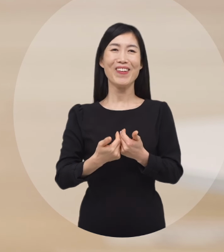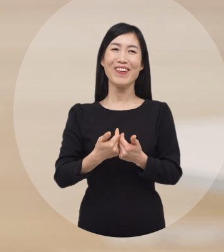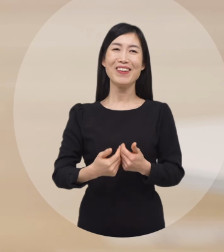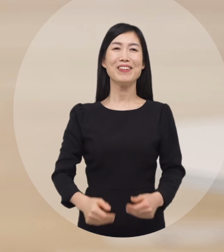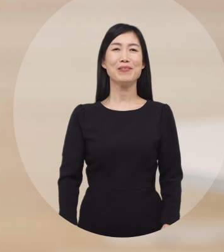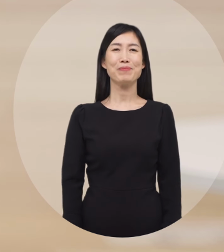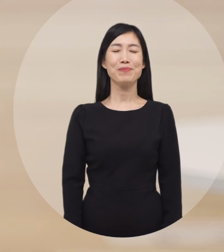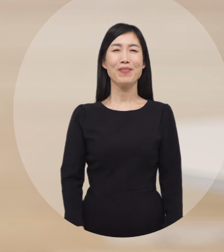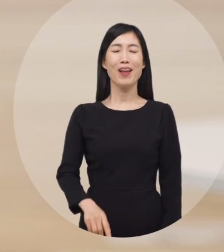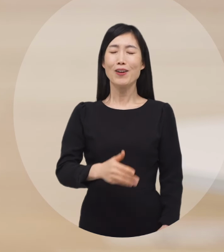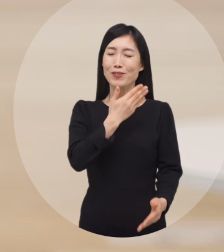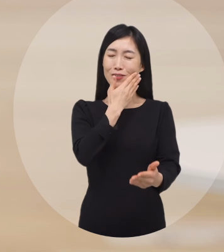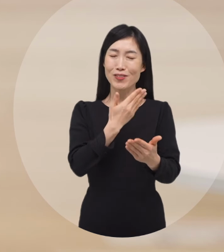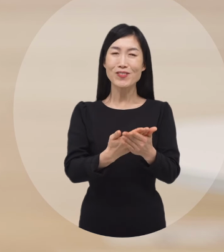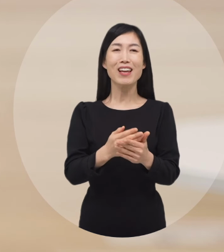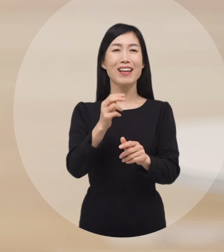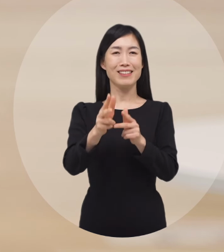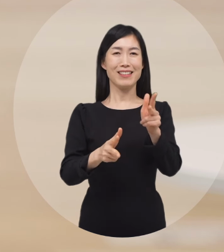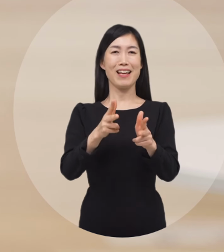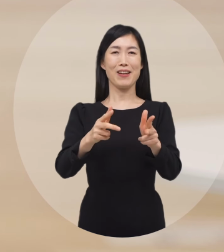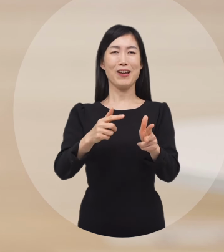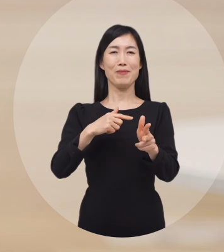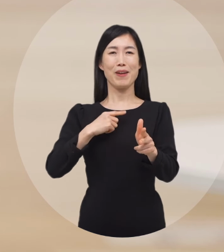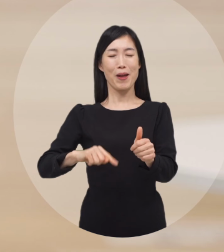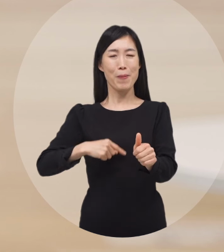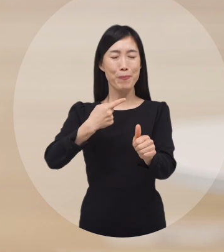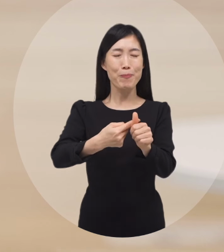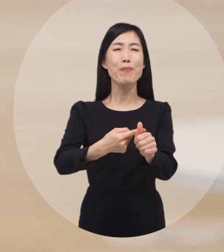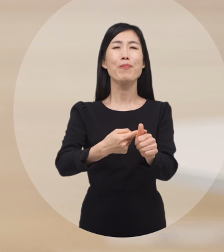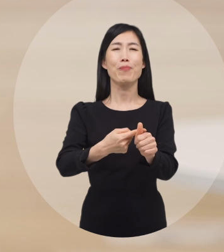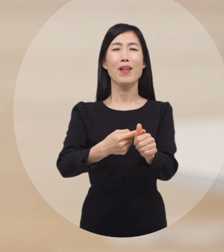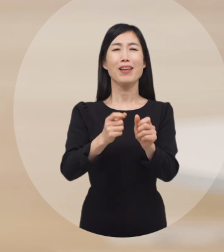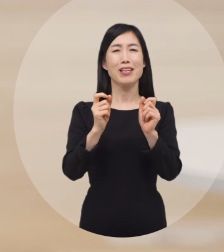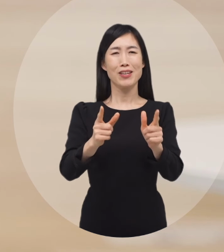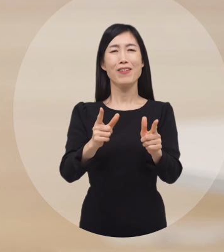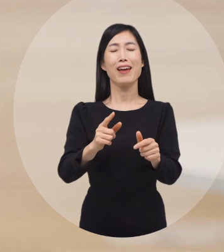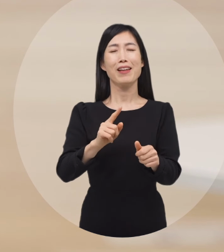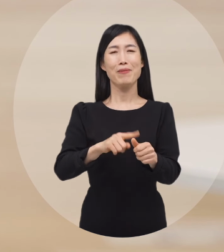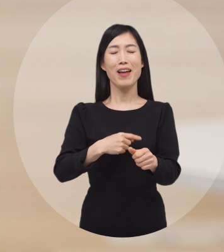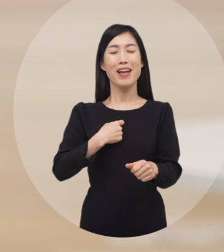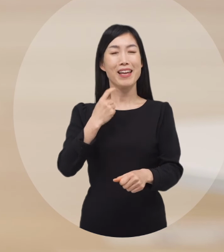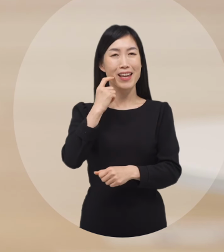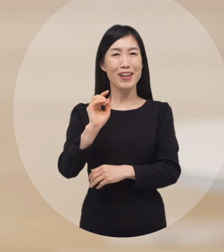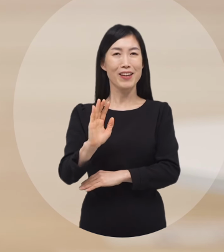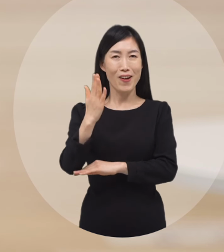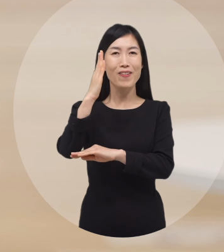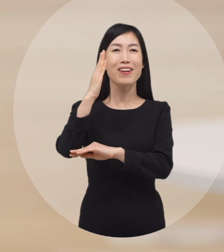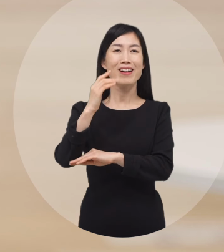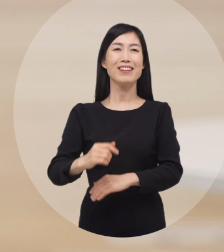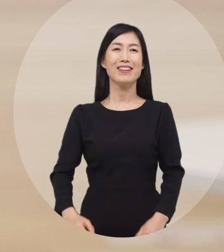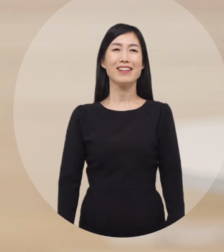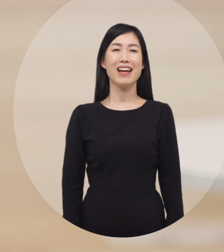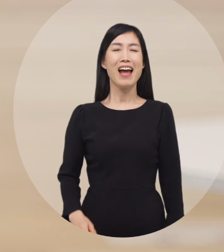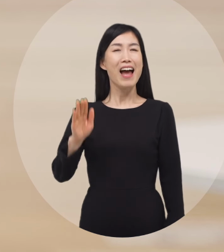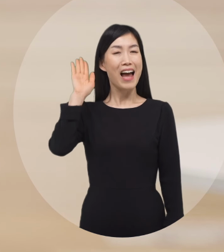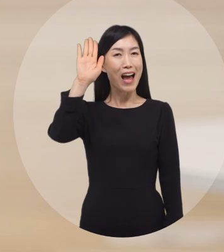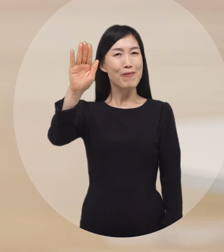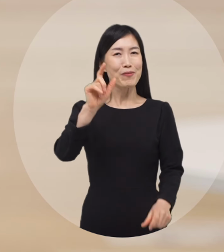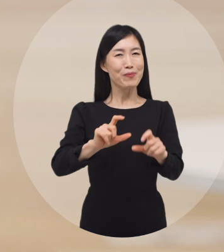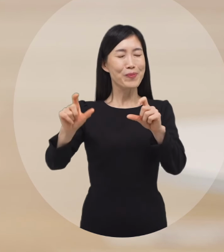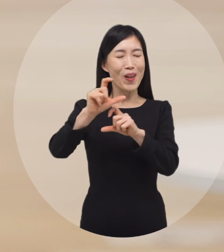굉장히 뜻깊은 그런 과정을 함께 할 수 있었어서 너무 영광이고 앞으로가